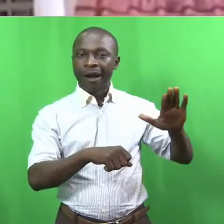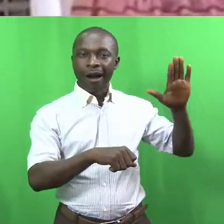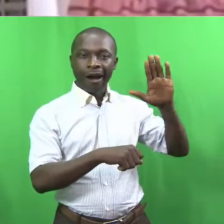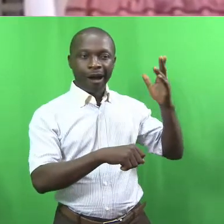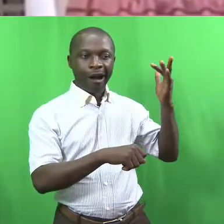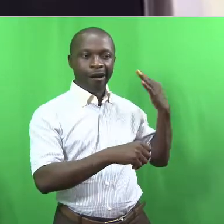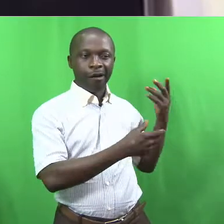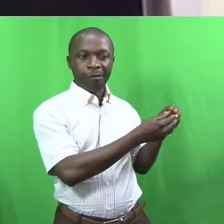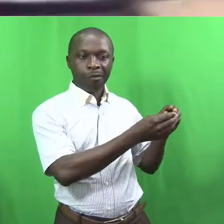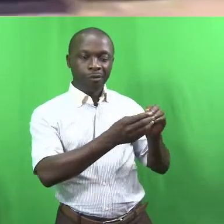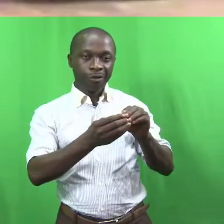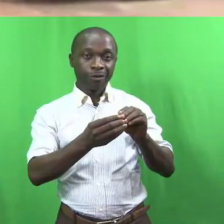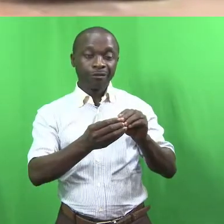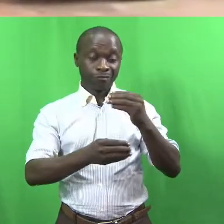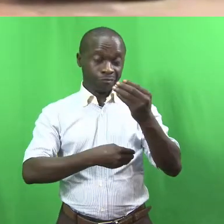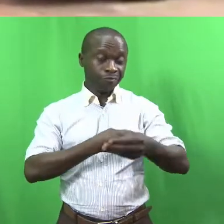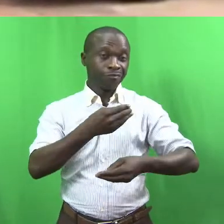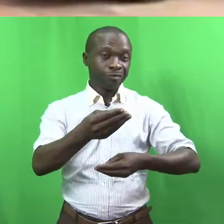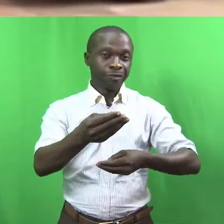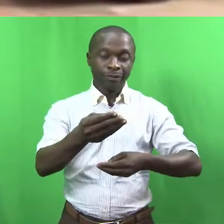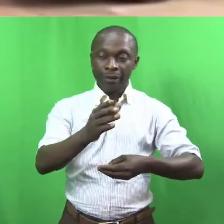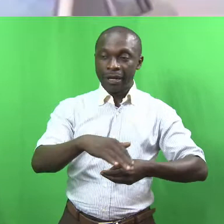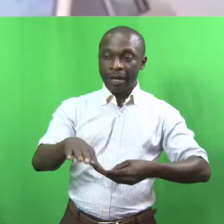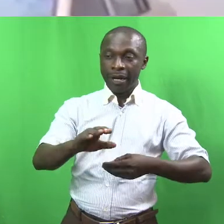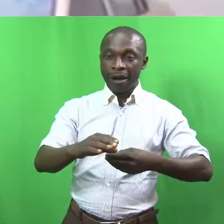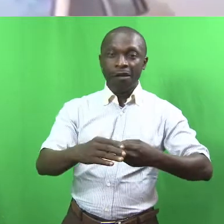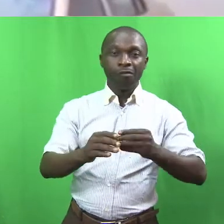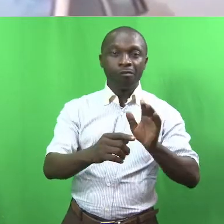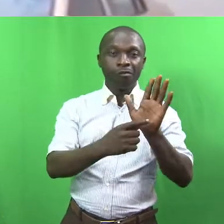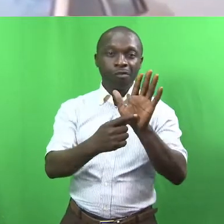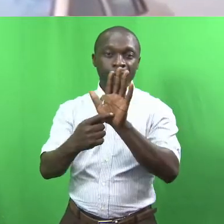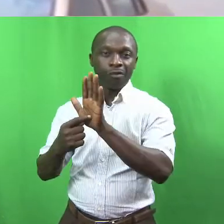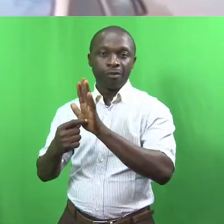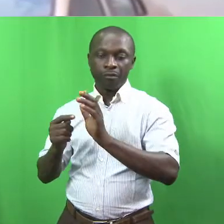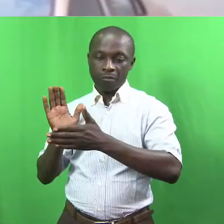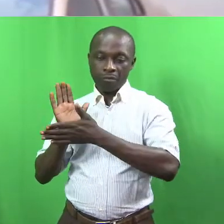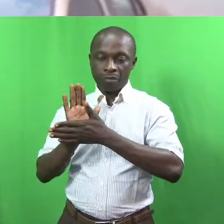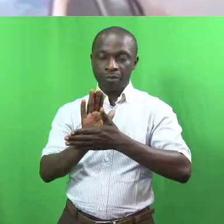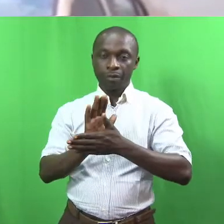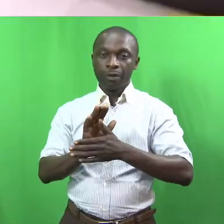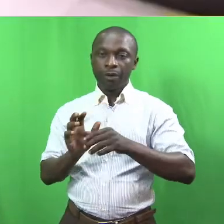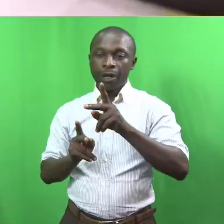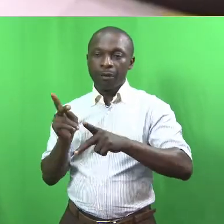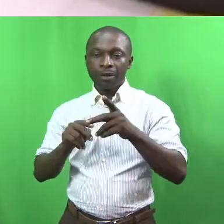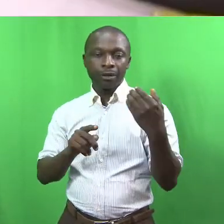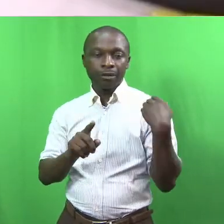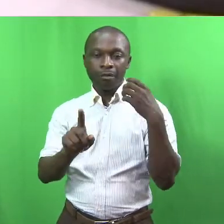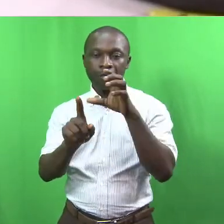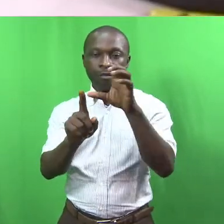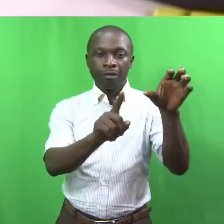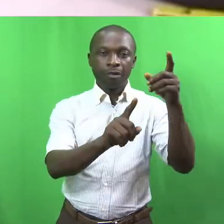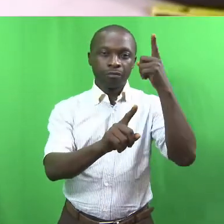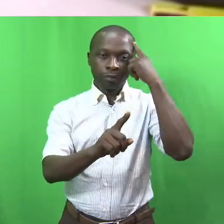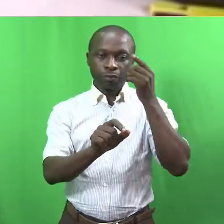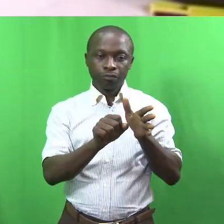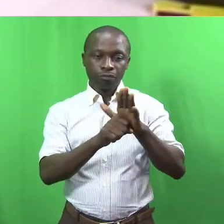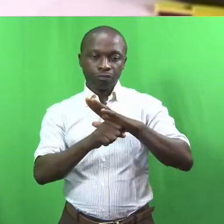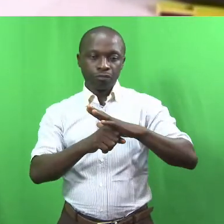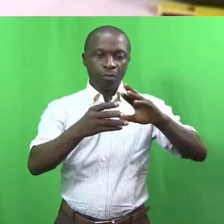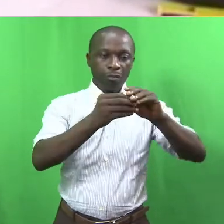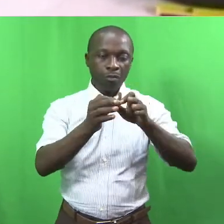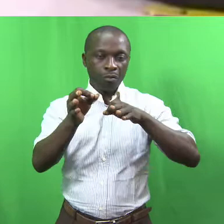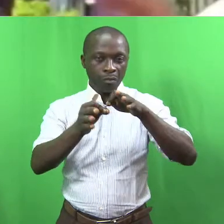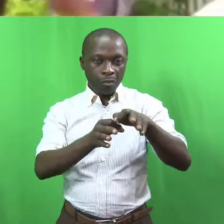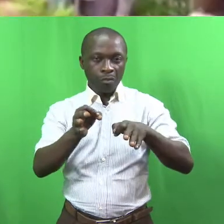de chaque bureau, une équipe sanitaire était chargée d'orienter les votants. De l'heure de l'ouverture des bureaux à leur fermeture, les